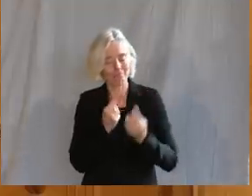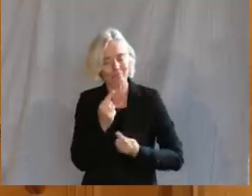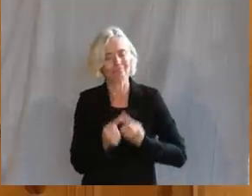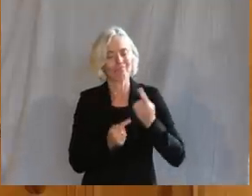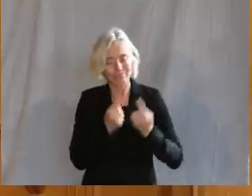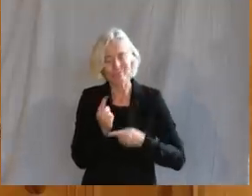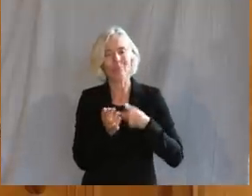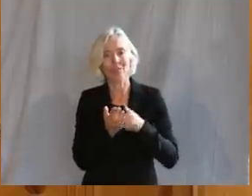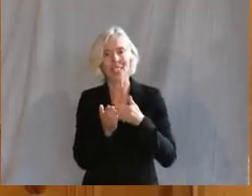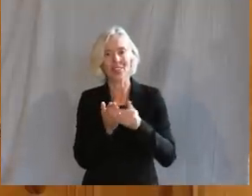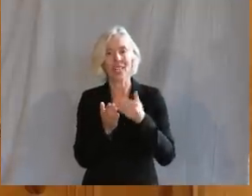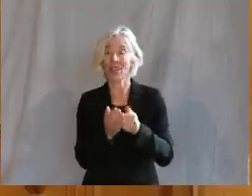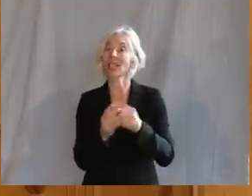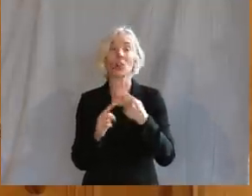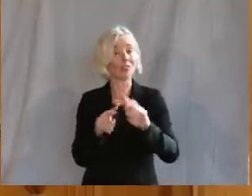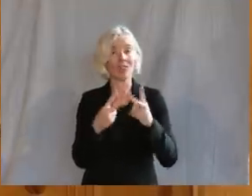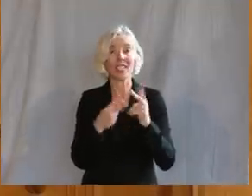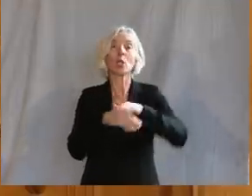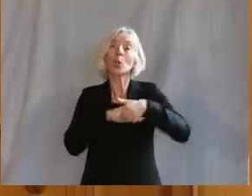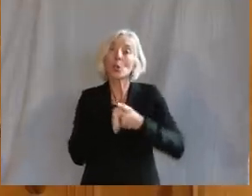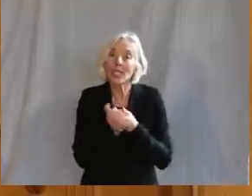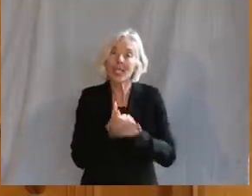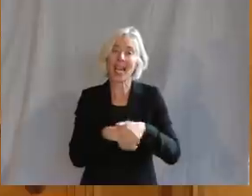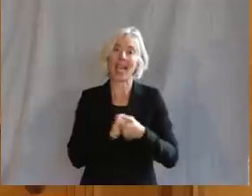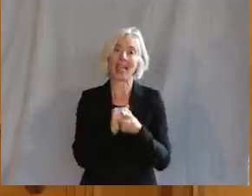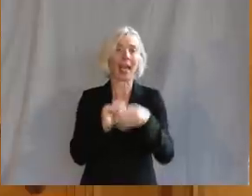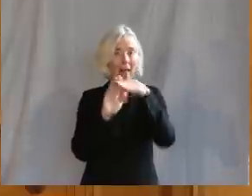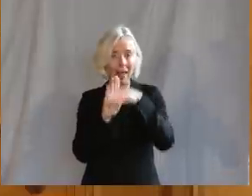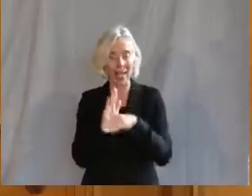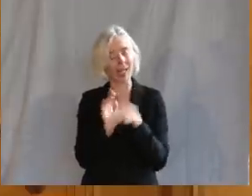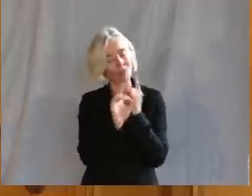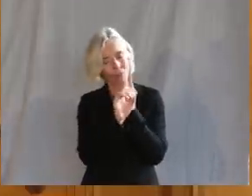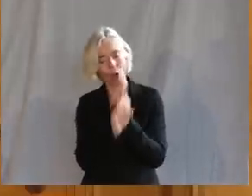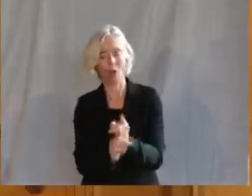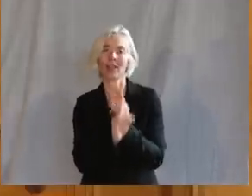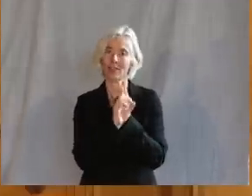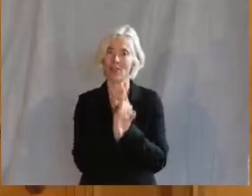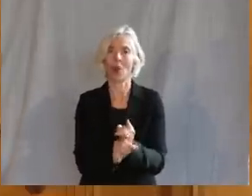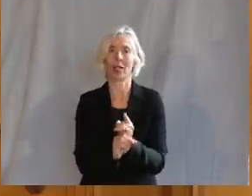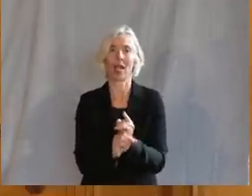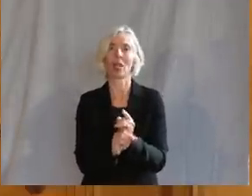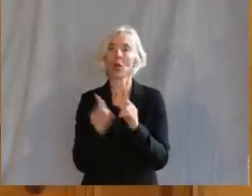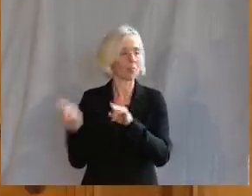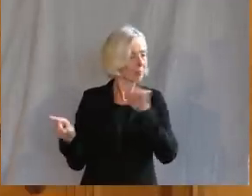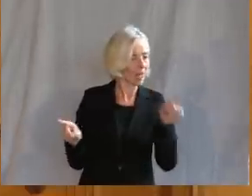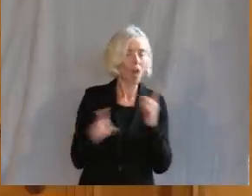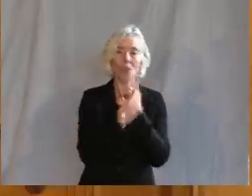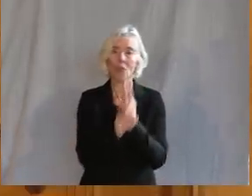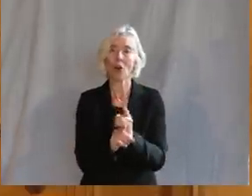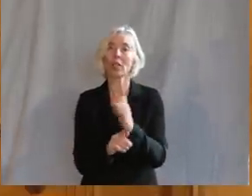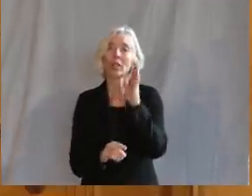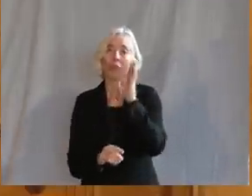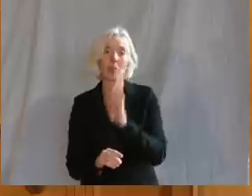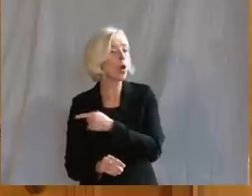in den Schulen, an den Kitas und im Alltag natürlich umsetzen und einhalten. Reduzieren Sie in den